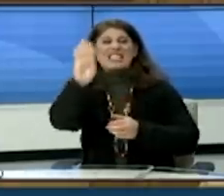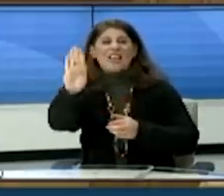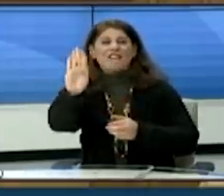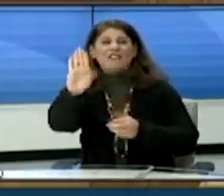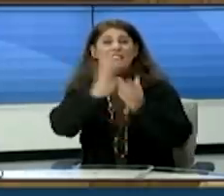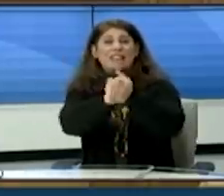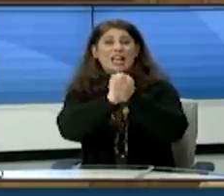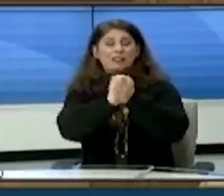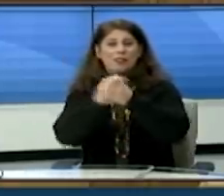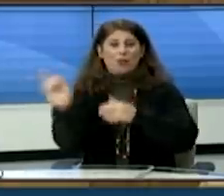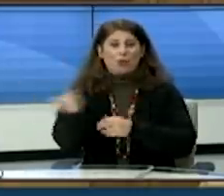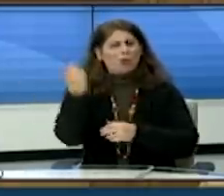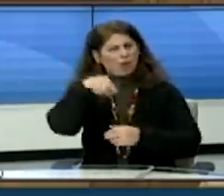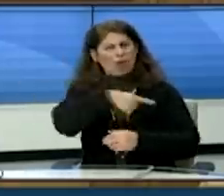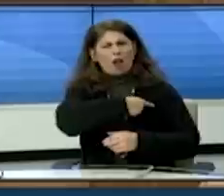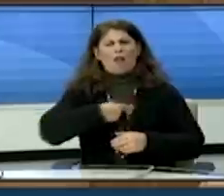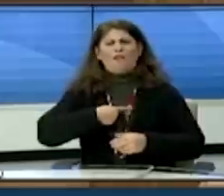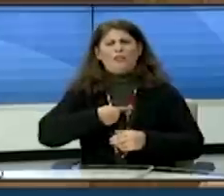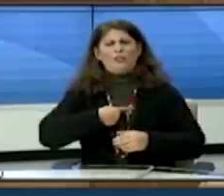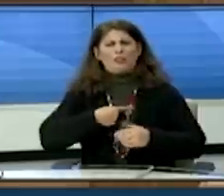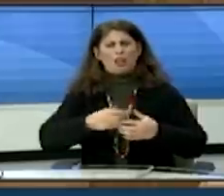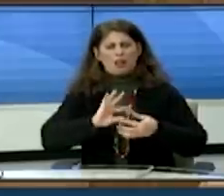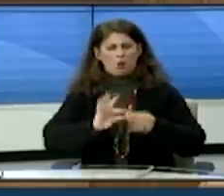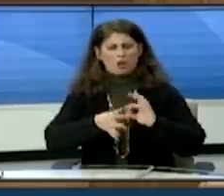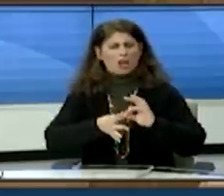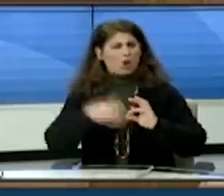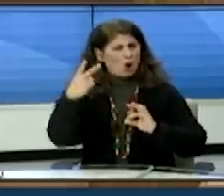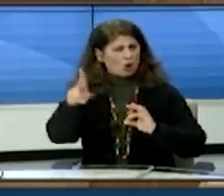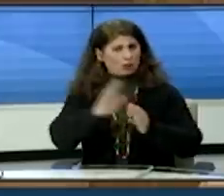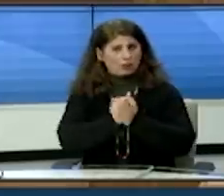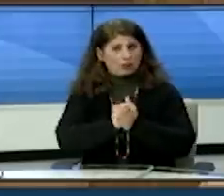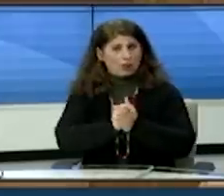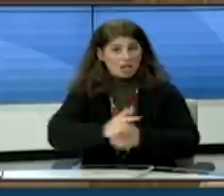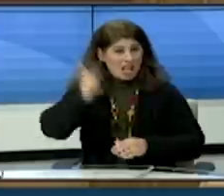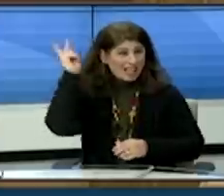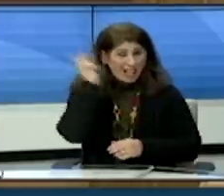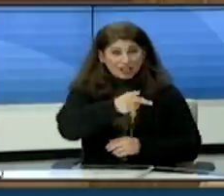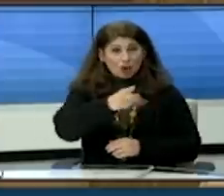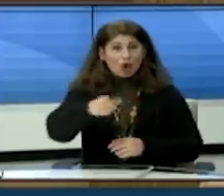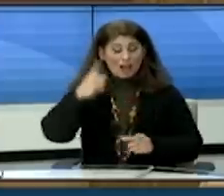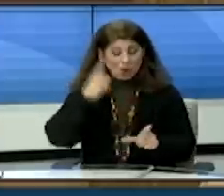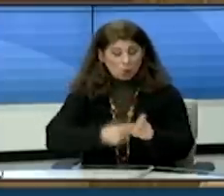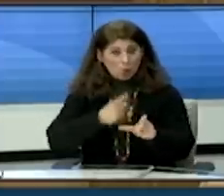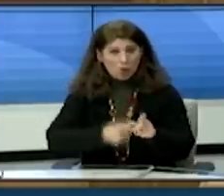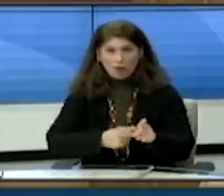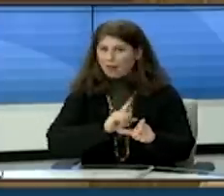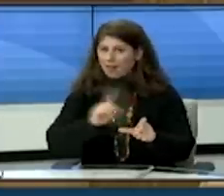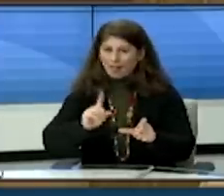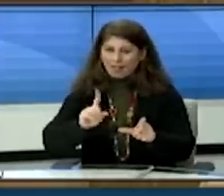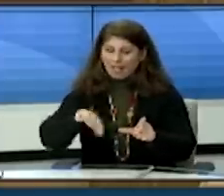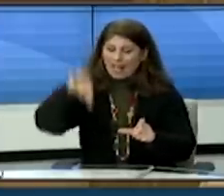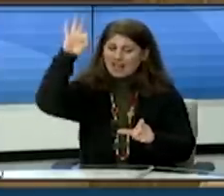οργανώσεις. Και για να είμαστε εξηγημένοι, η μομφή του ΚΚΕ δεν αφήνει απ'